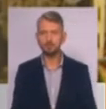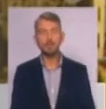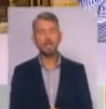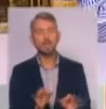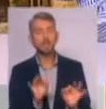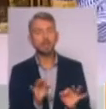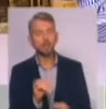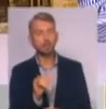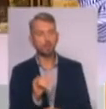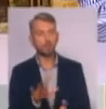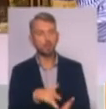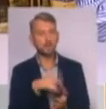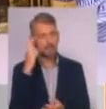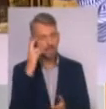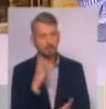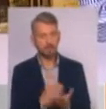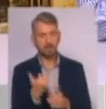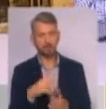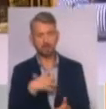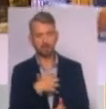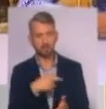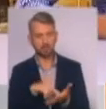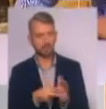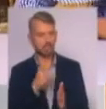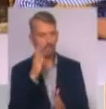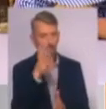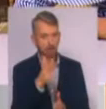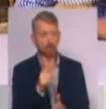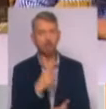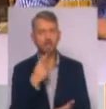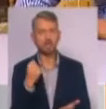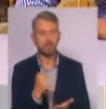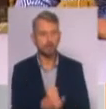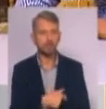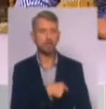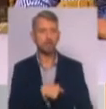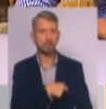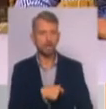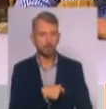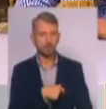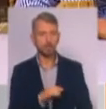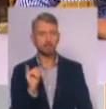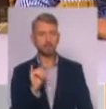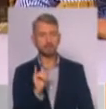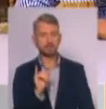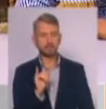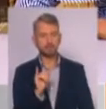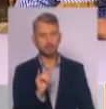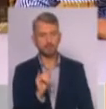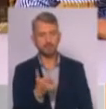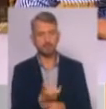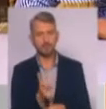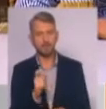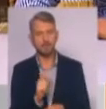Звичайно, у міста Київ є вже стратегія, вона затверджена депутатами, і